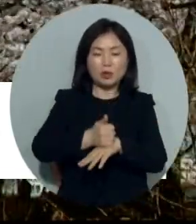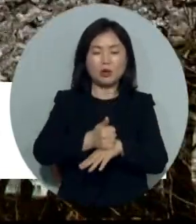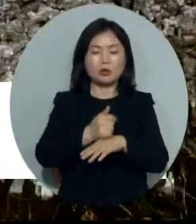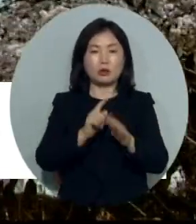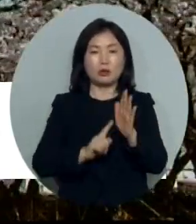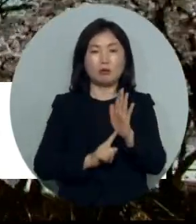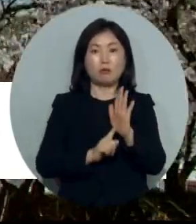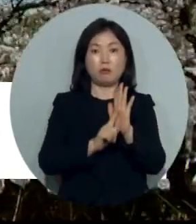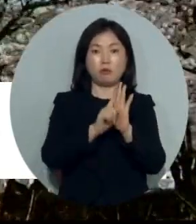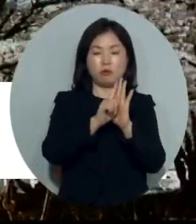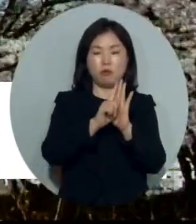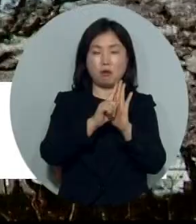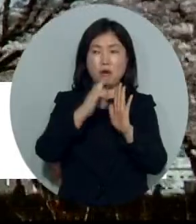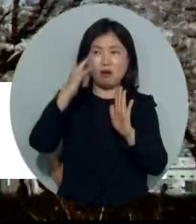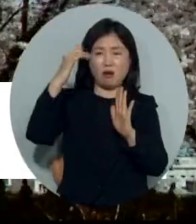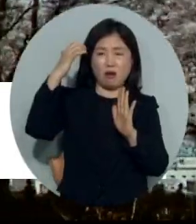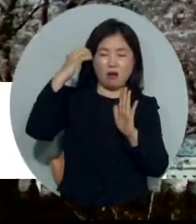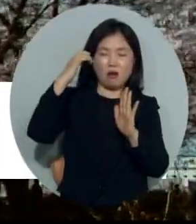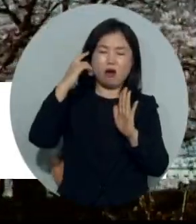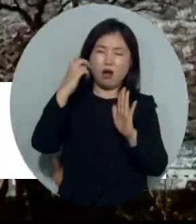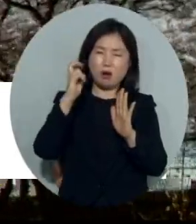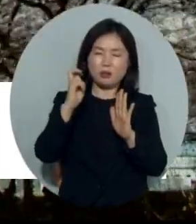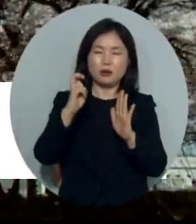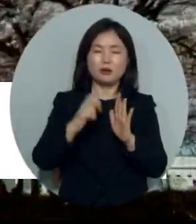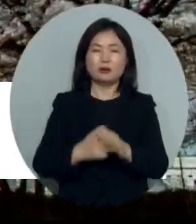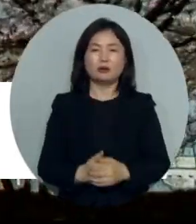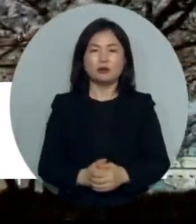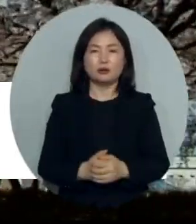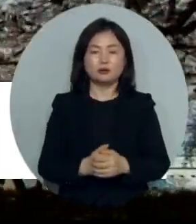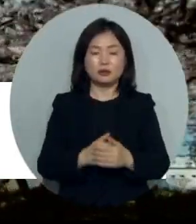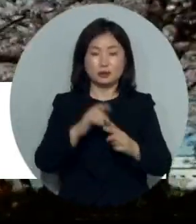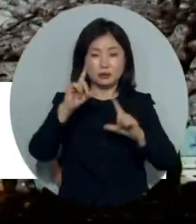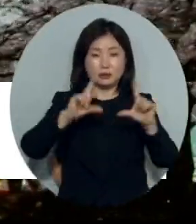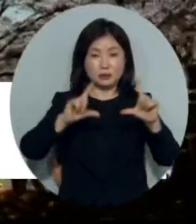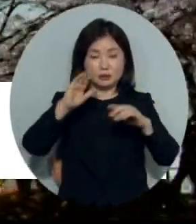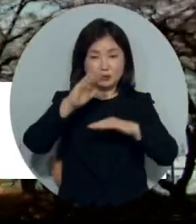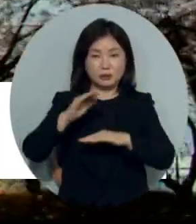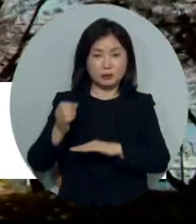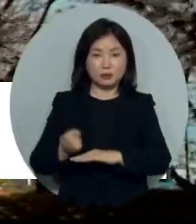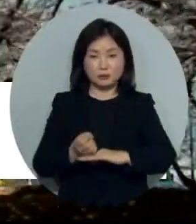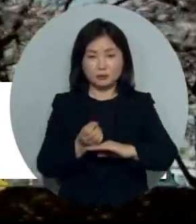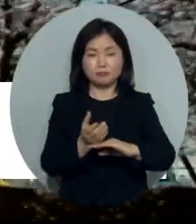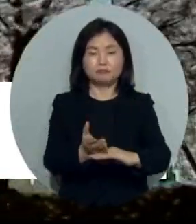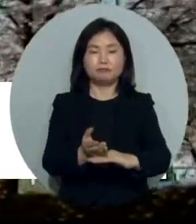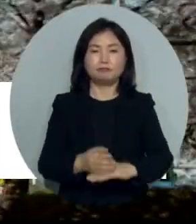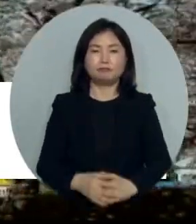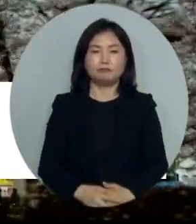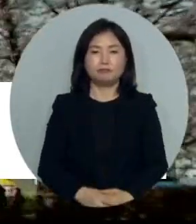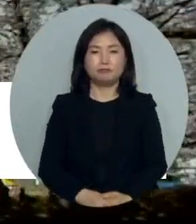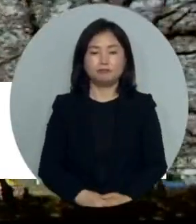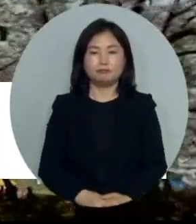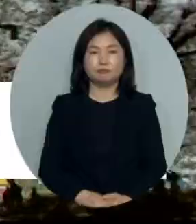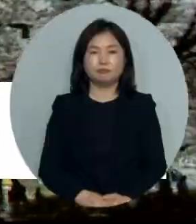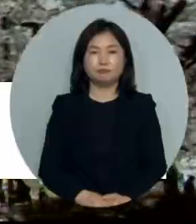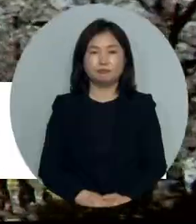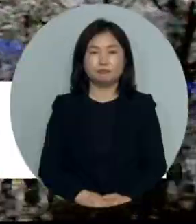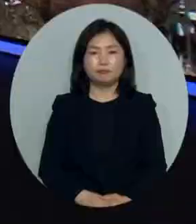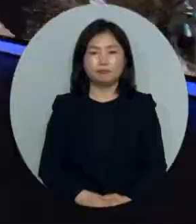더 오르면서 초여름 더위마저 느껴지겠는데요. 자세한 날씨 유하경 기상캐스터가 전해드립니다.